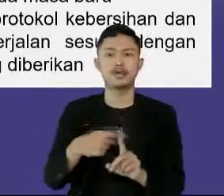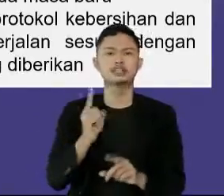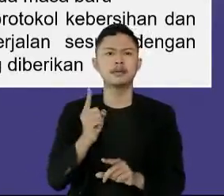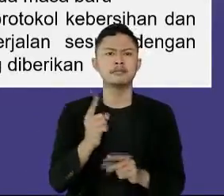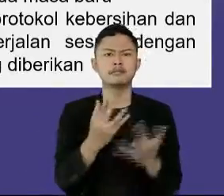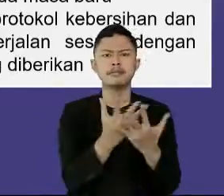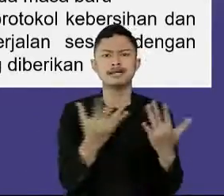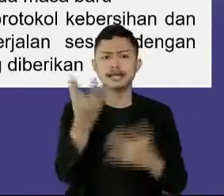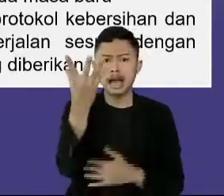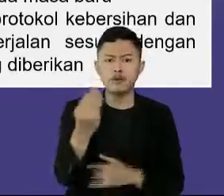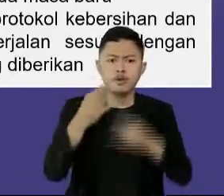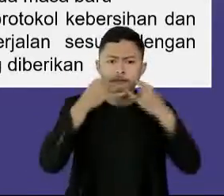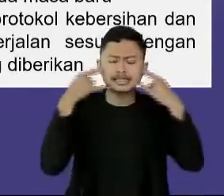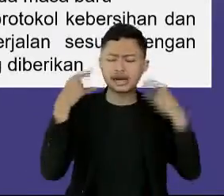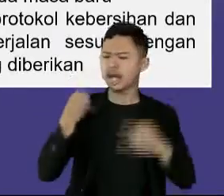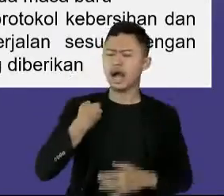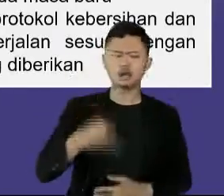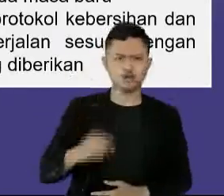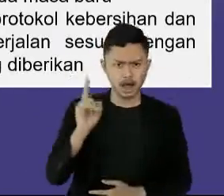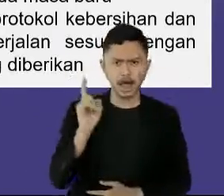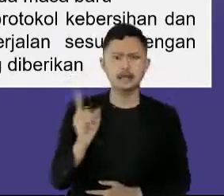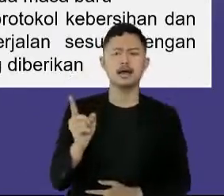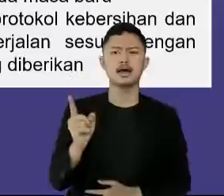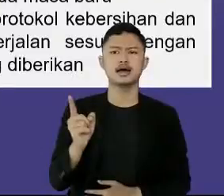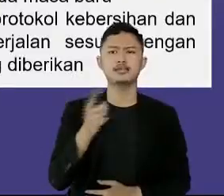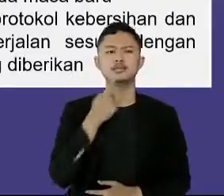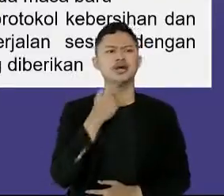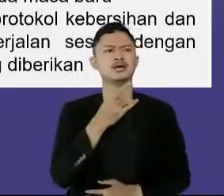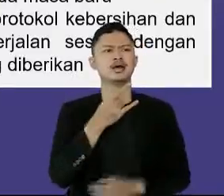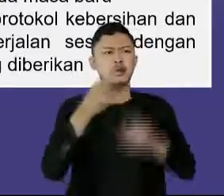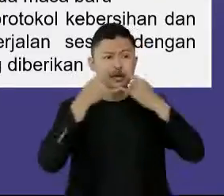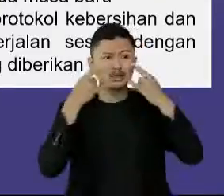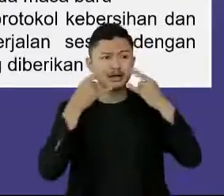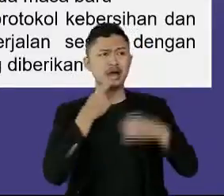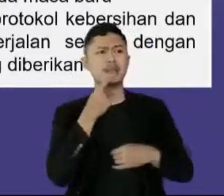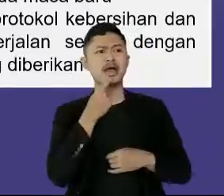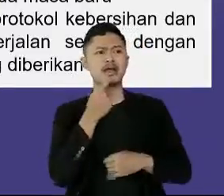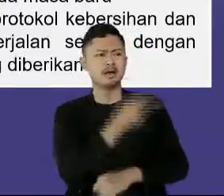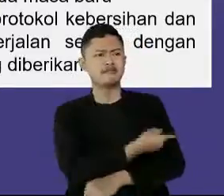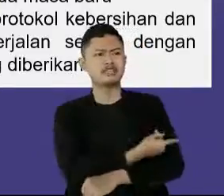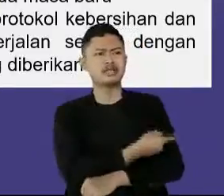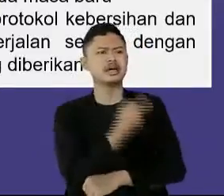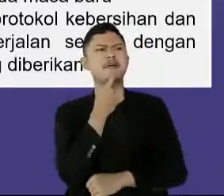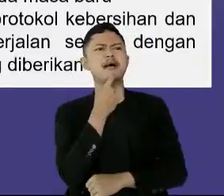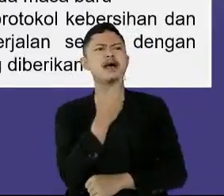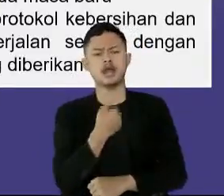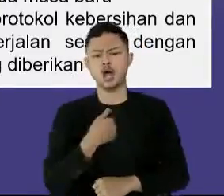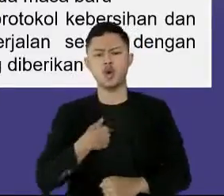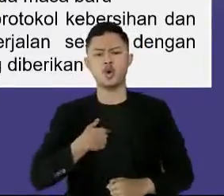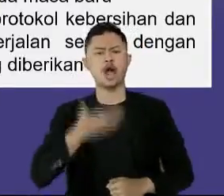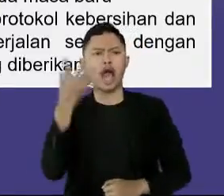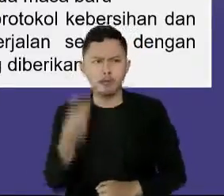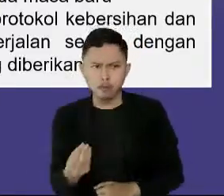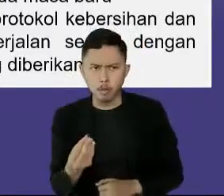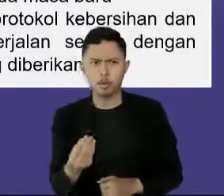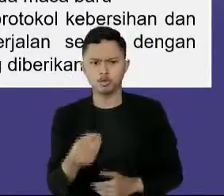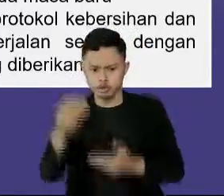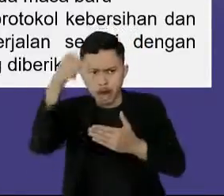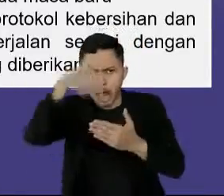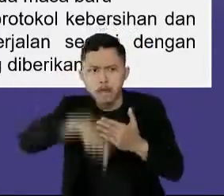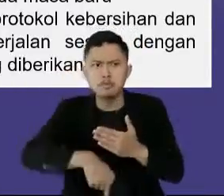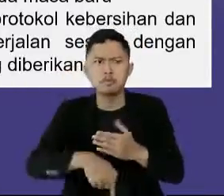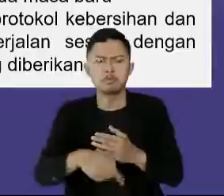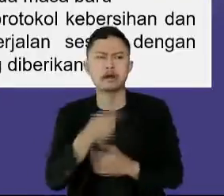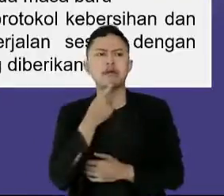tidak mau pakai masker sama sekali. Mereka tuh sama sekali malah yang, ah kita bebas COVID kok di ujung dunia sana misalnya. Bilang,